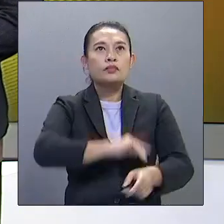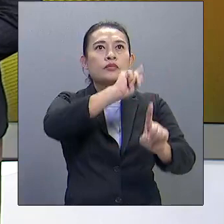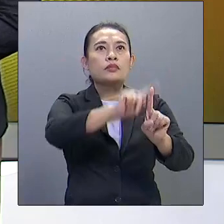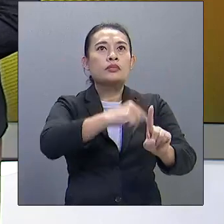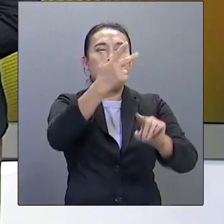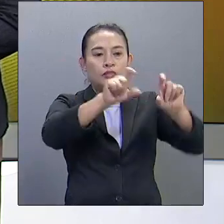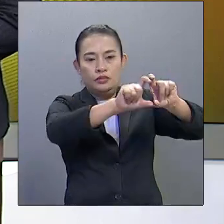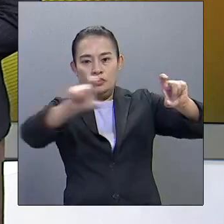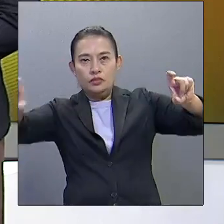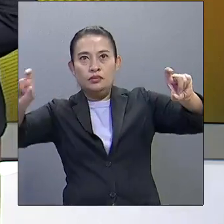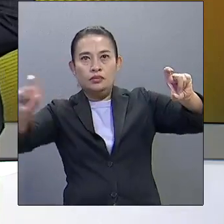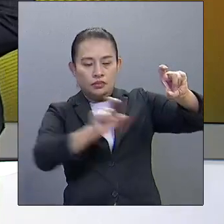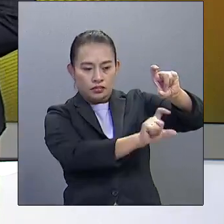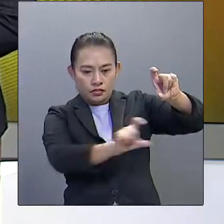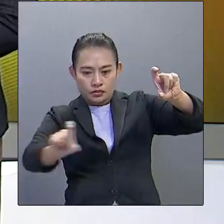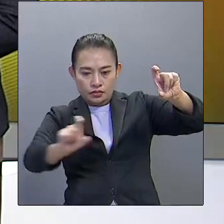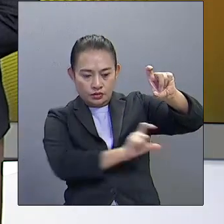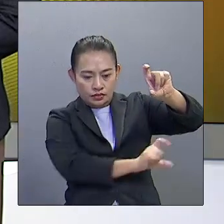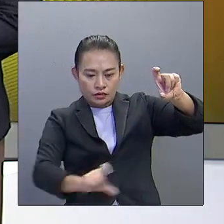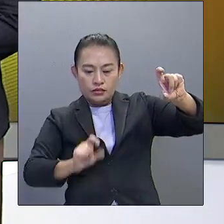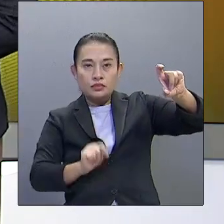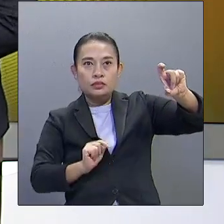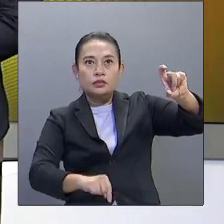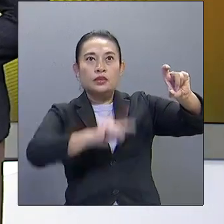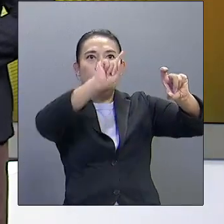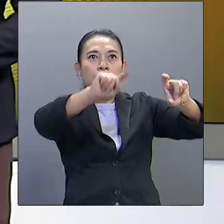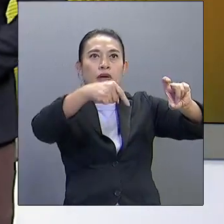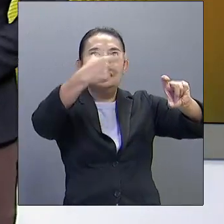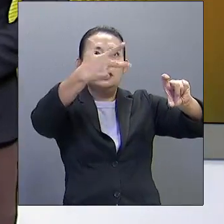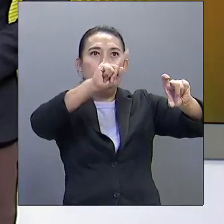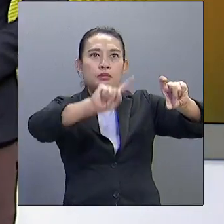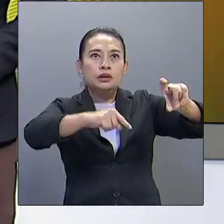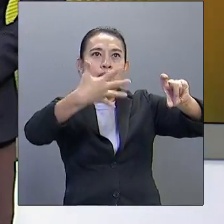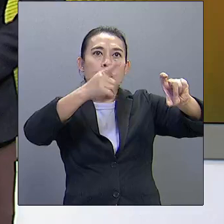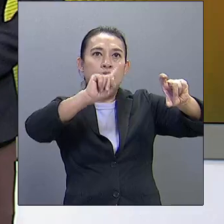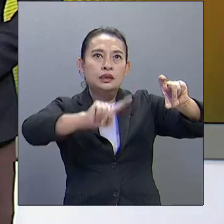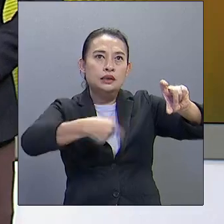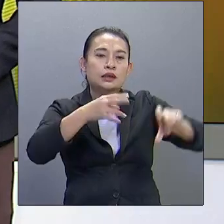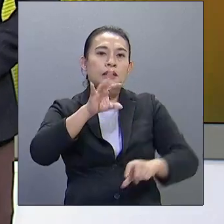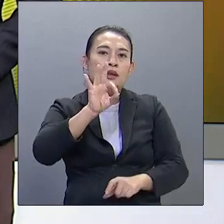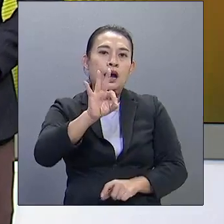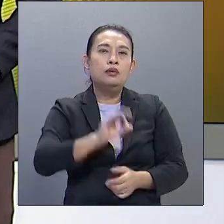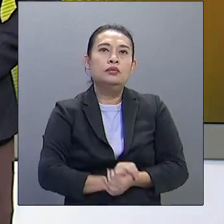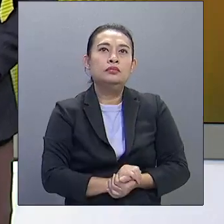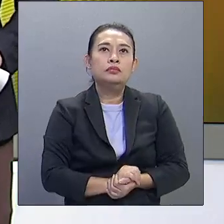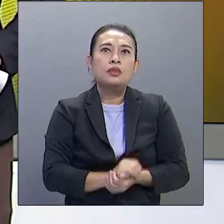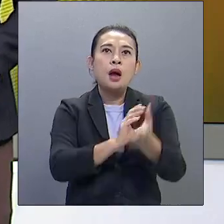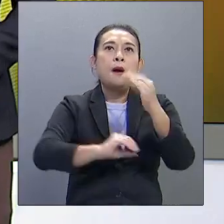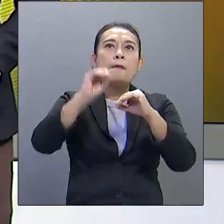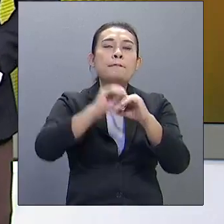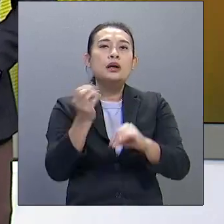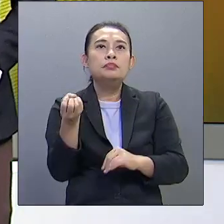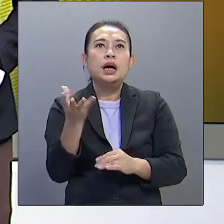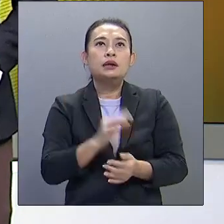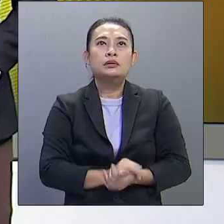พฤษภาคมและกันยายนค่ะสัดส่วนที่บอกว่าช่วยมากเกินไปเพิ่มขึ้นเรื่อยๆนะคะในขณะเดียวกัน